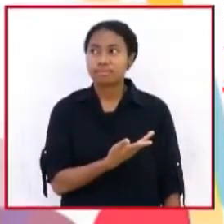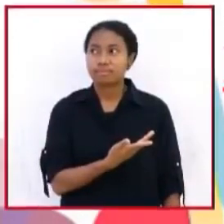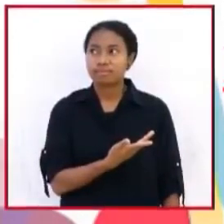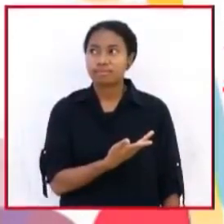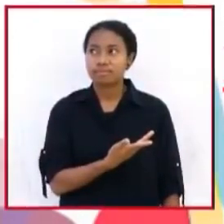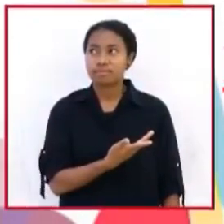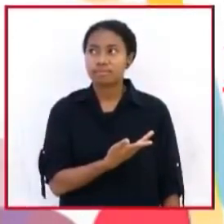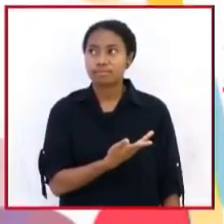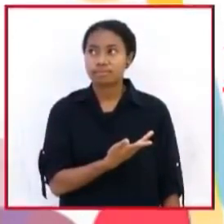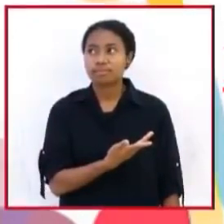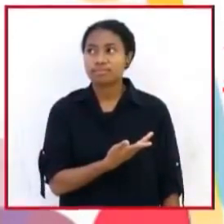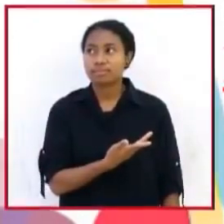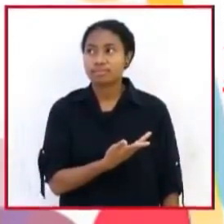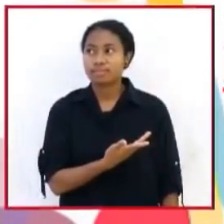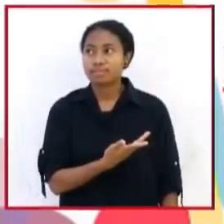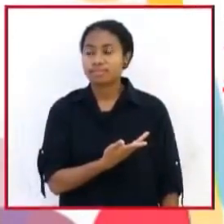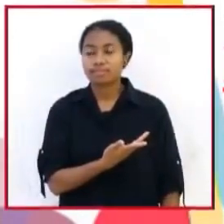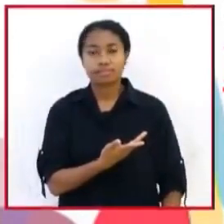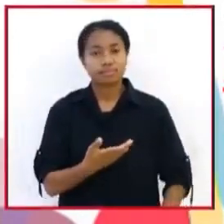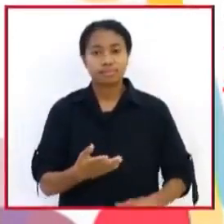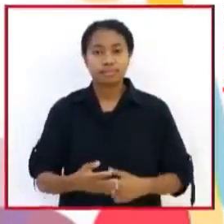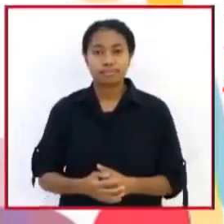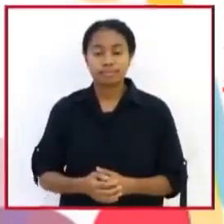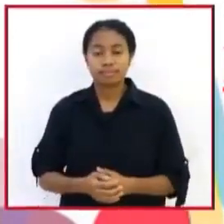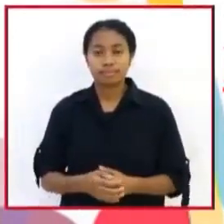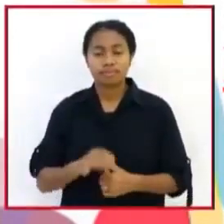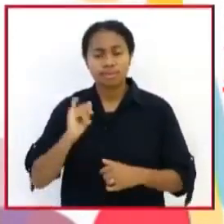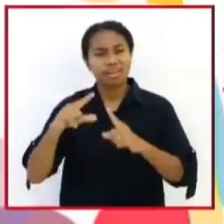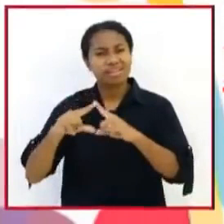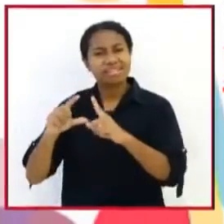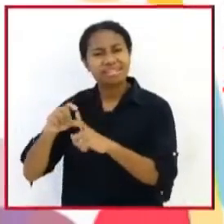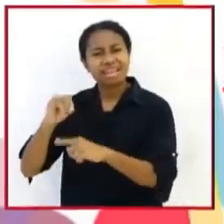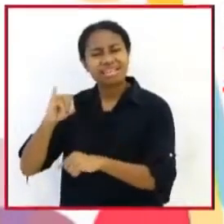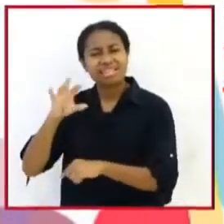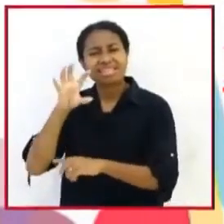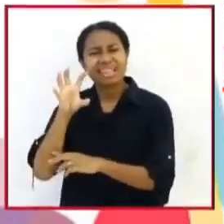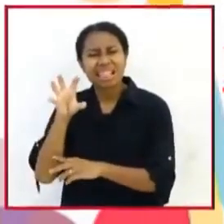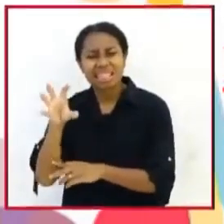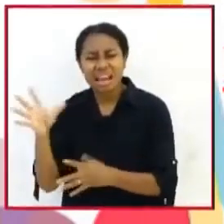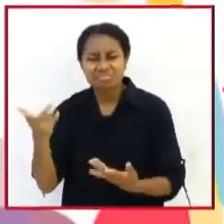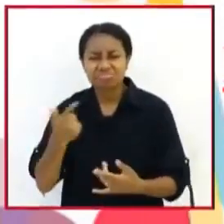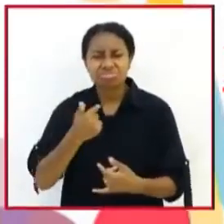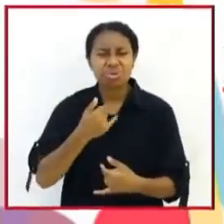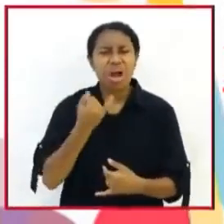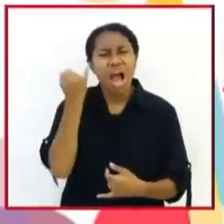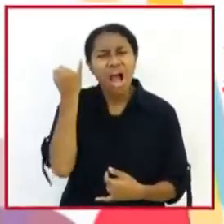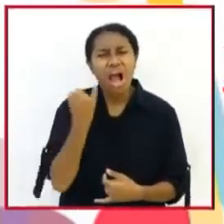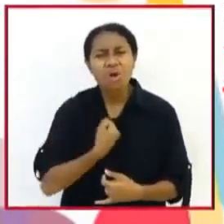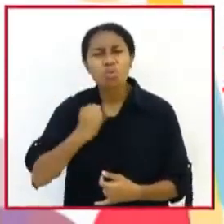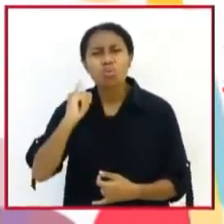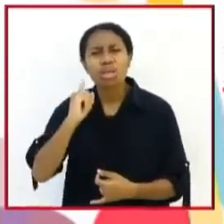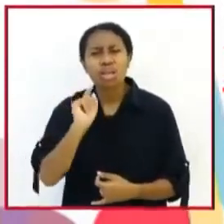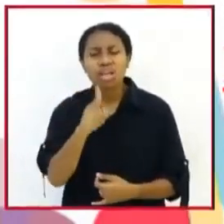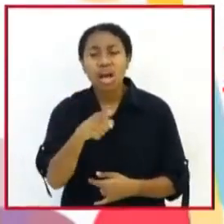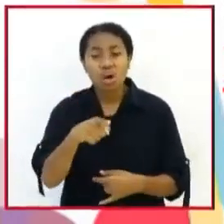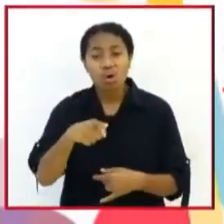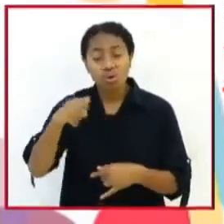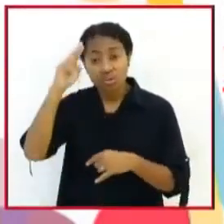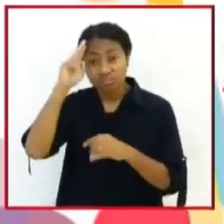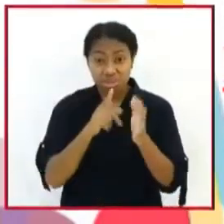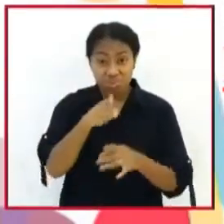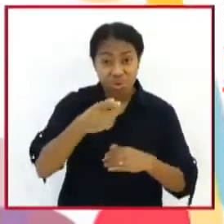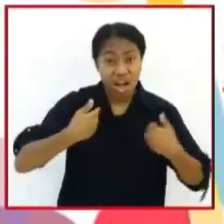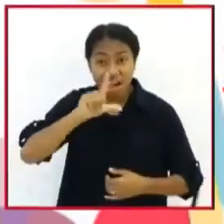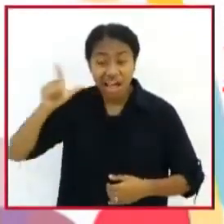Anak Allah yang Maha Tinggi jadi setan mengakui Yesus itu adalah anak Allah